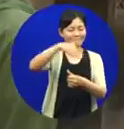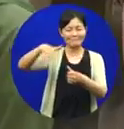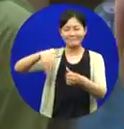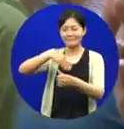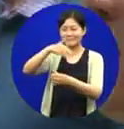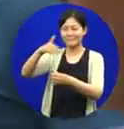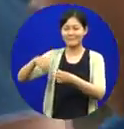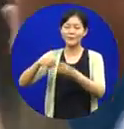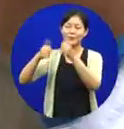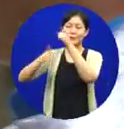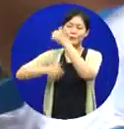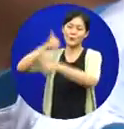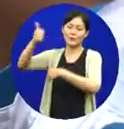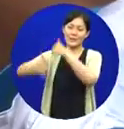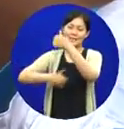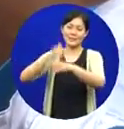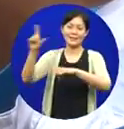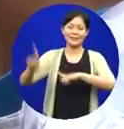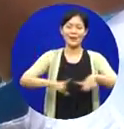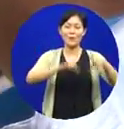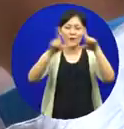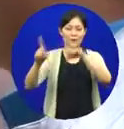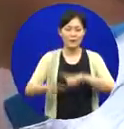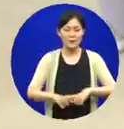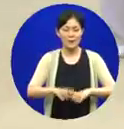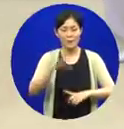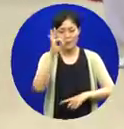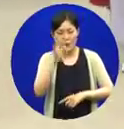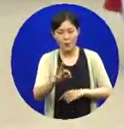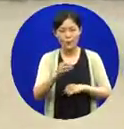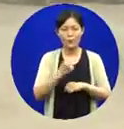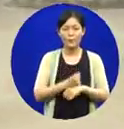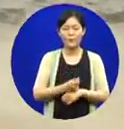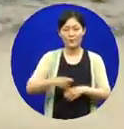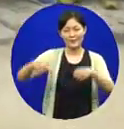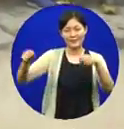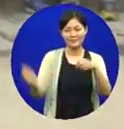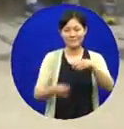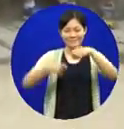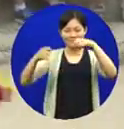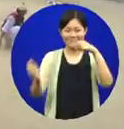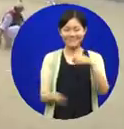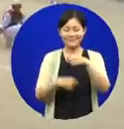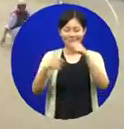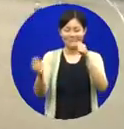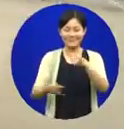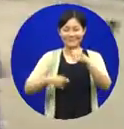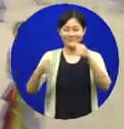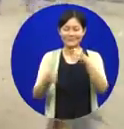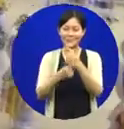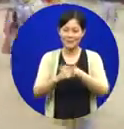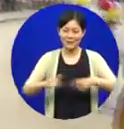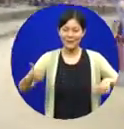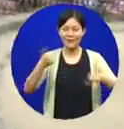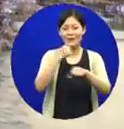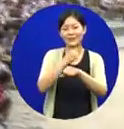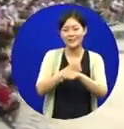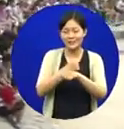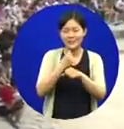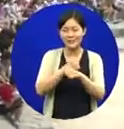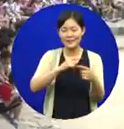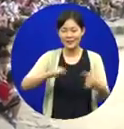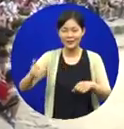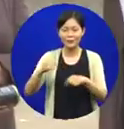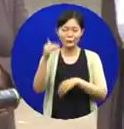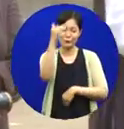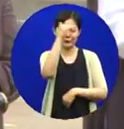둘러보며 조상들의 생활성을 엿보기도 하고요. 흐린 예전 기억을 되살리며 서로 이야기 나누기도 합니다.